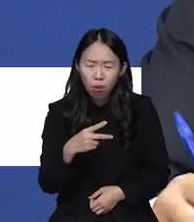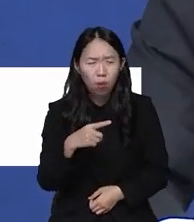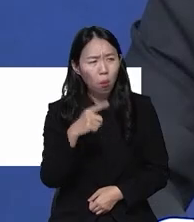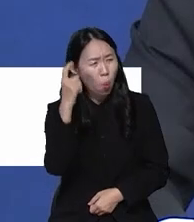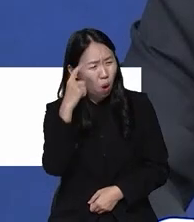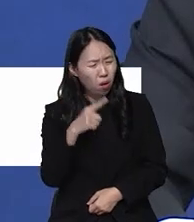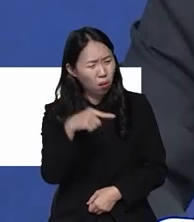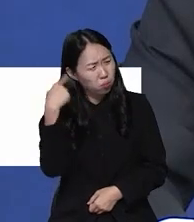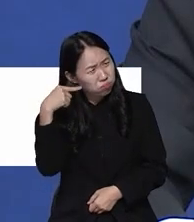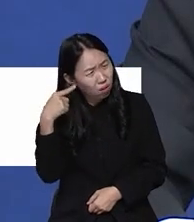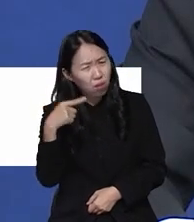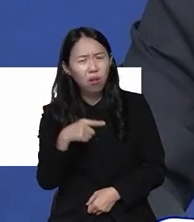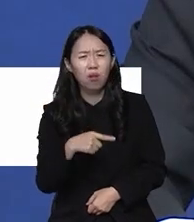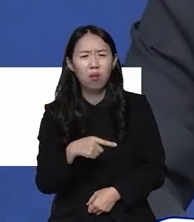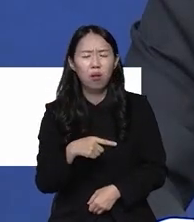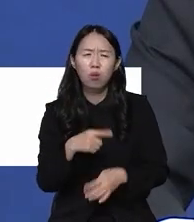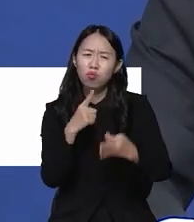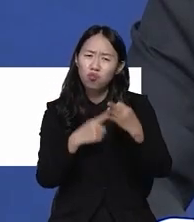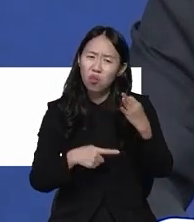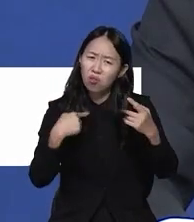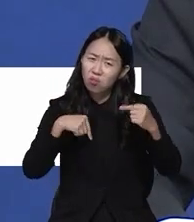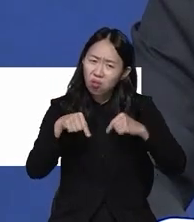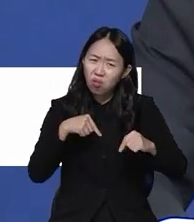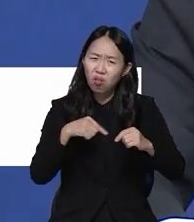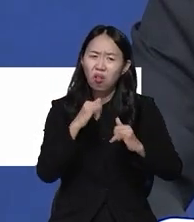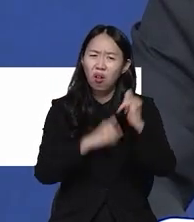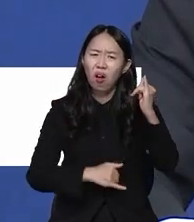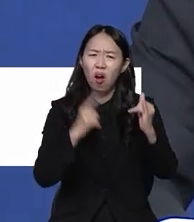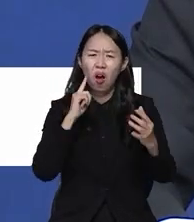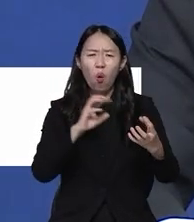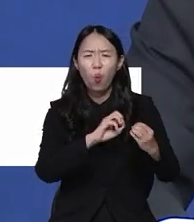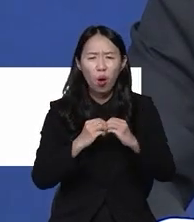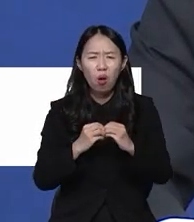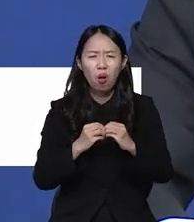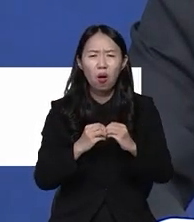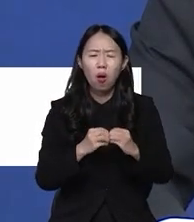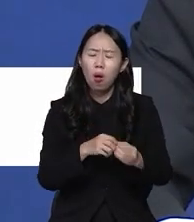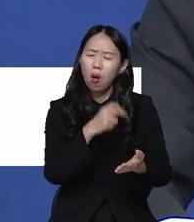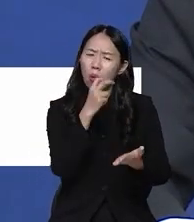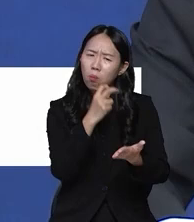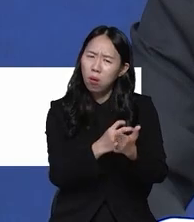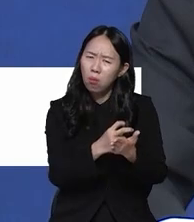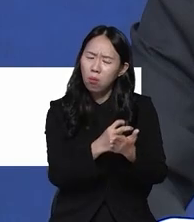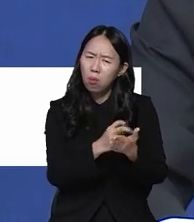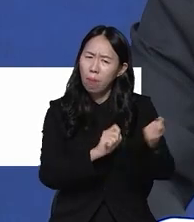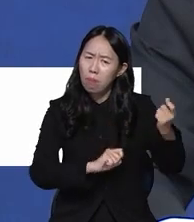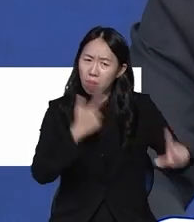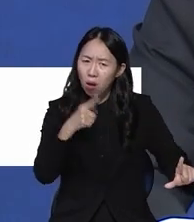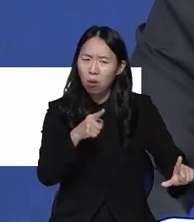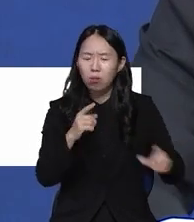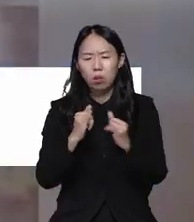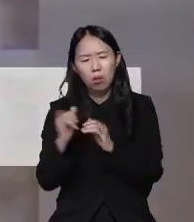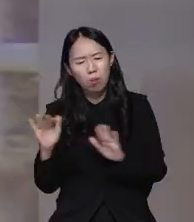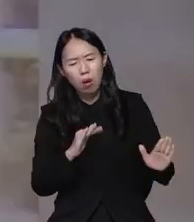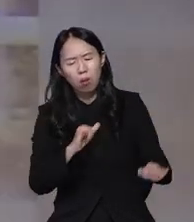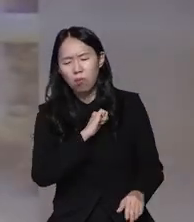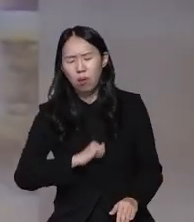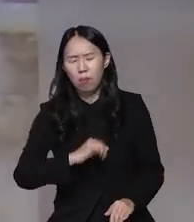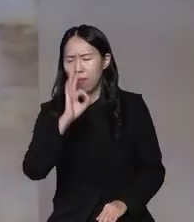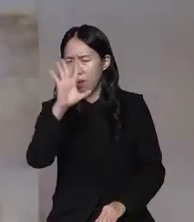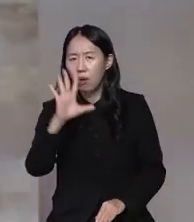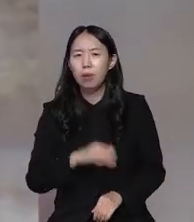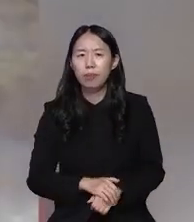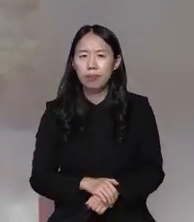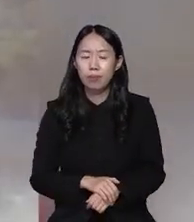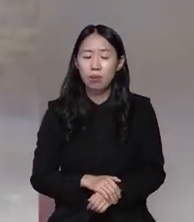아닙니까? 윤석열 정권의 역사 왜곡, 헌법정신 부정이 국민들이 인내 한계를 넘어섰습니다.